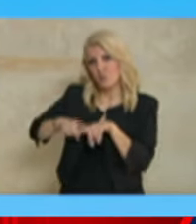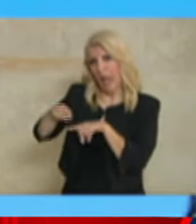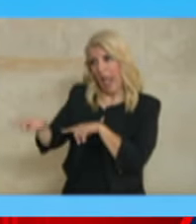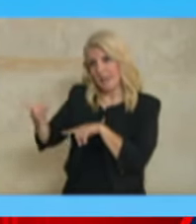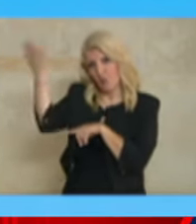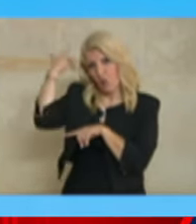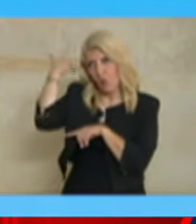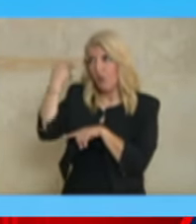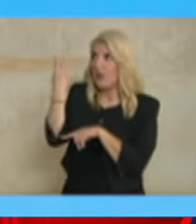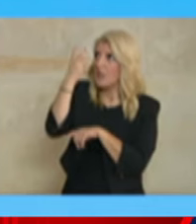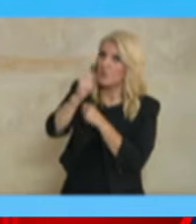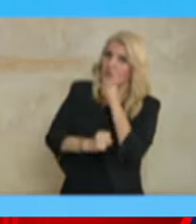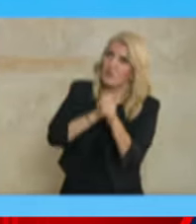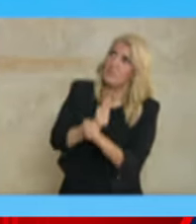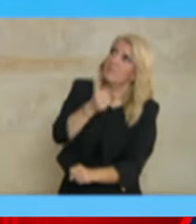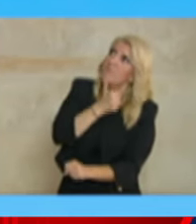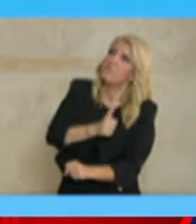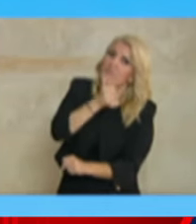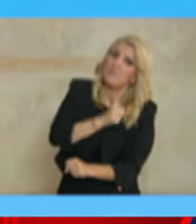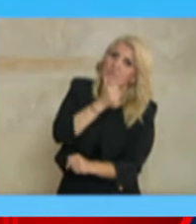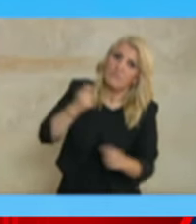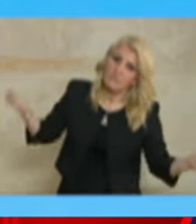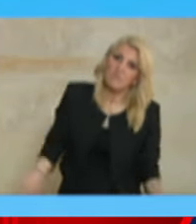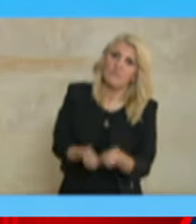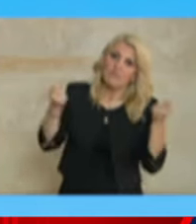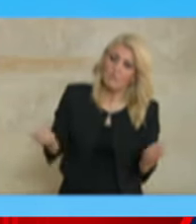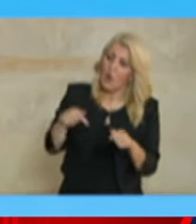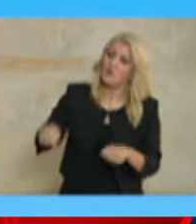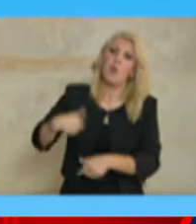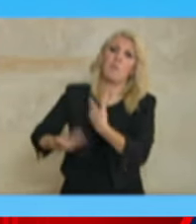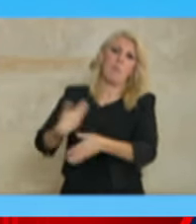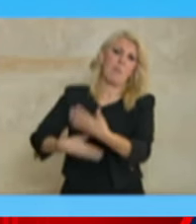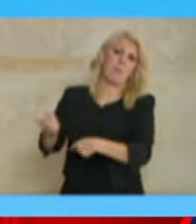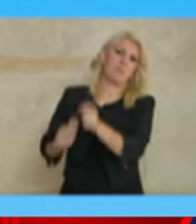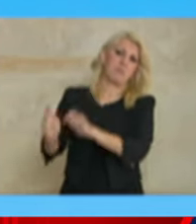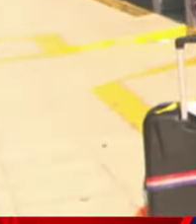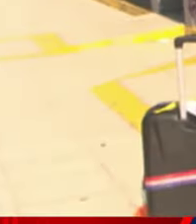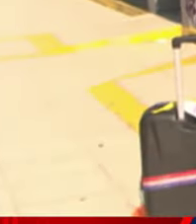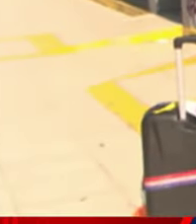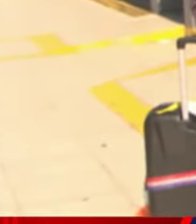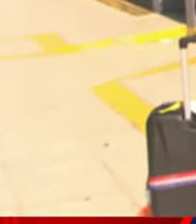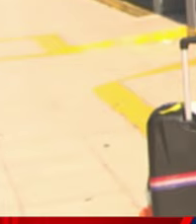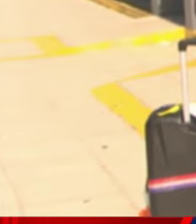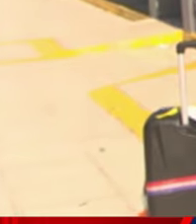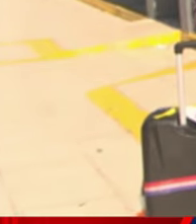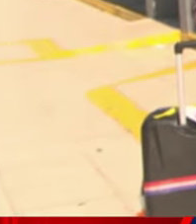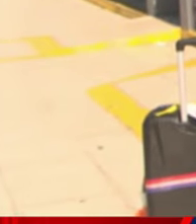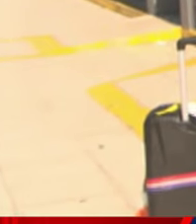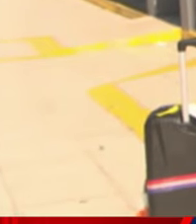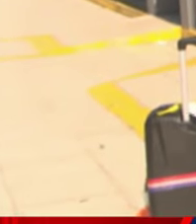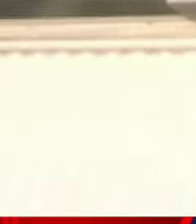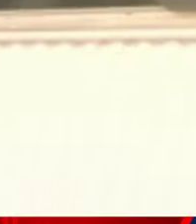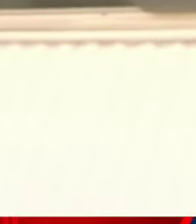που να βάλουμε μπρος το σημαντικό αυτό έργο, το οποίο ευτυχώς προχωράει τώρα με πολύ γρήγορους ρυθμούς. Να αντιμετωπίσουμε